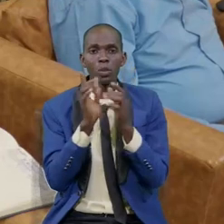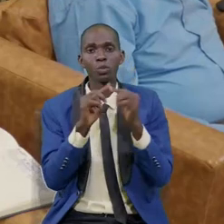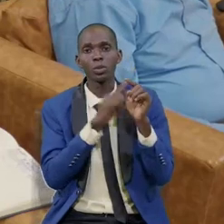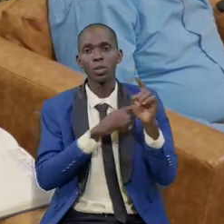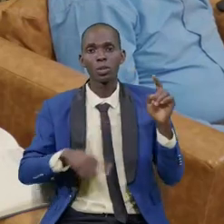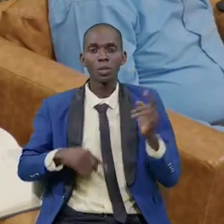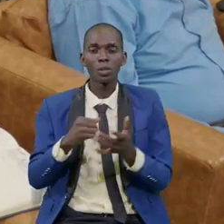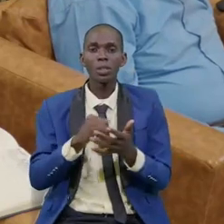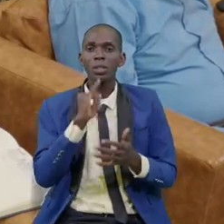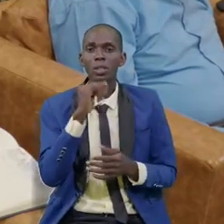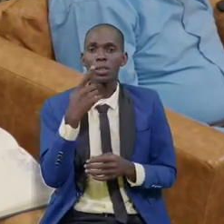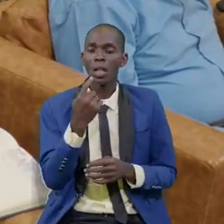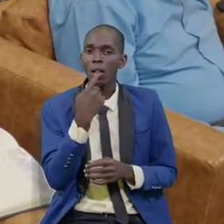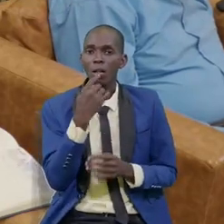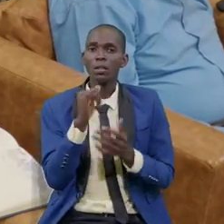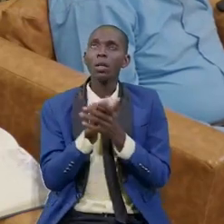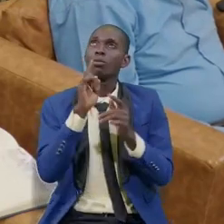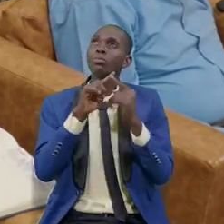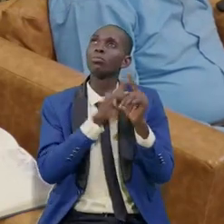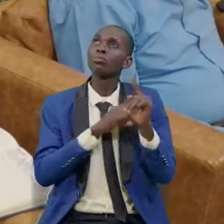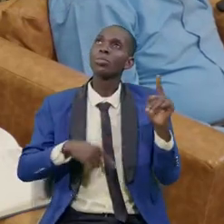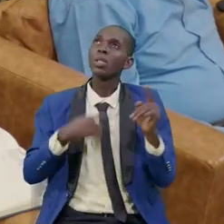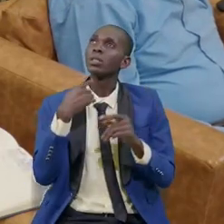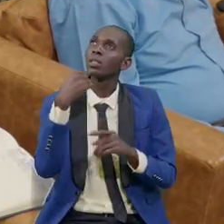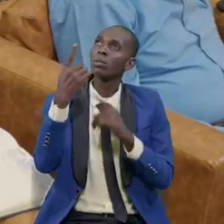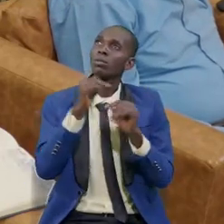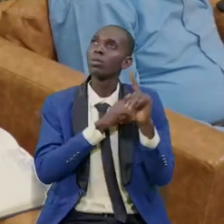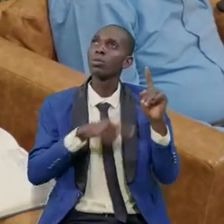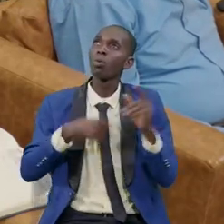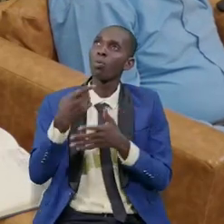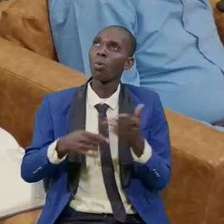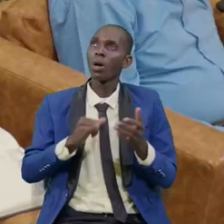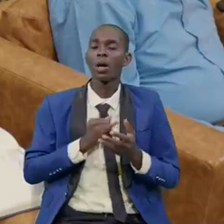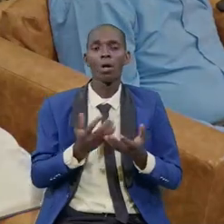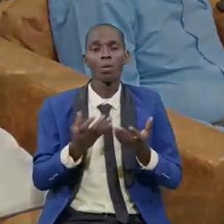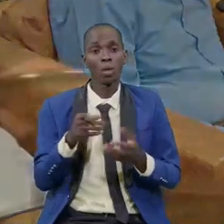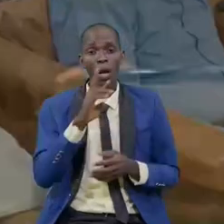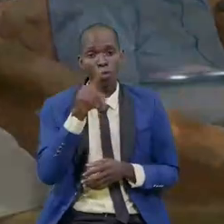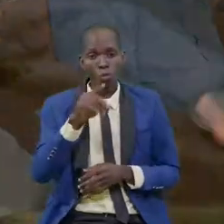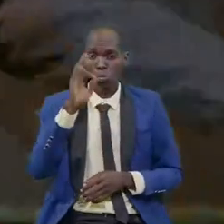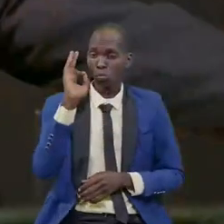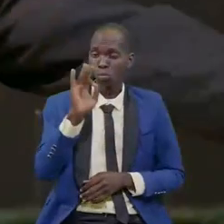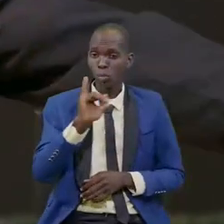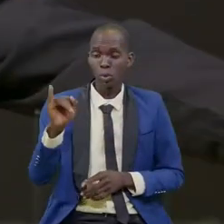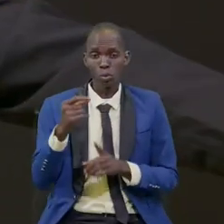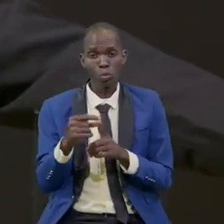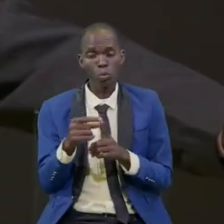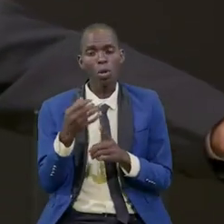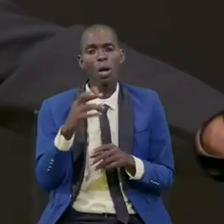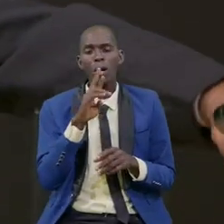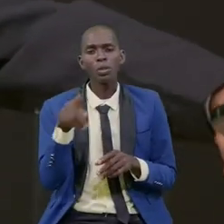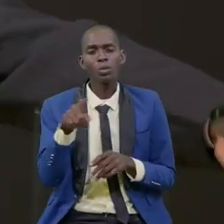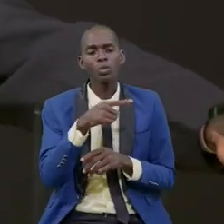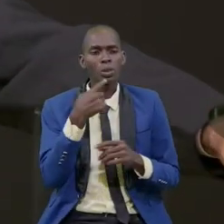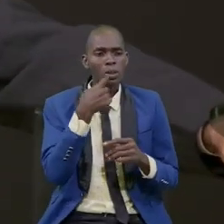la langue qui prie le Seigneur et dit, Seigneur, voici ce dont j'ai besoin. Est-ce que nous prêchons la parole? Est-ce que nous disons